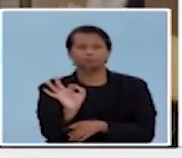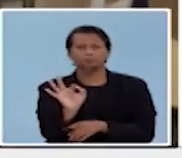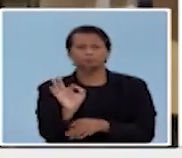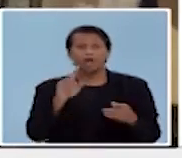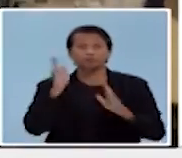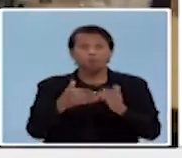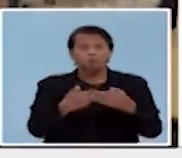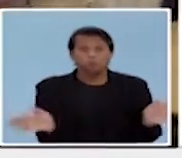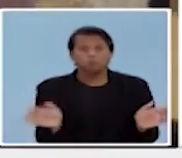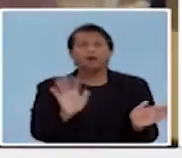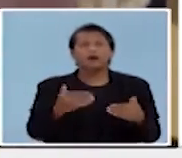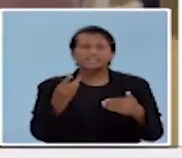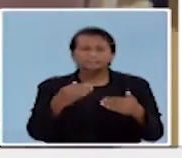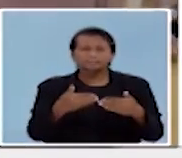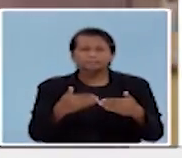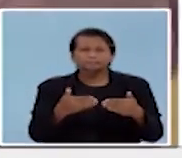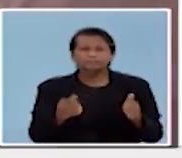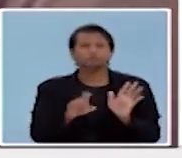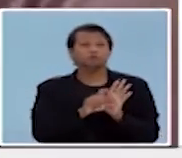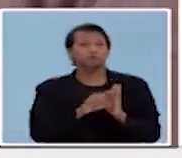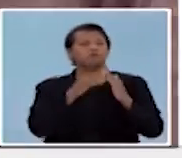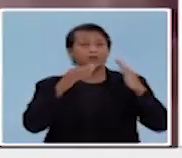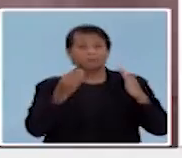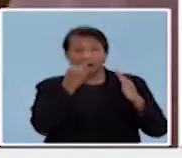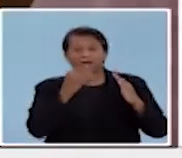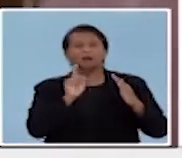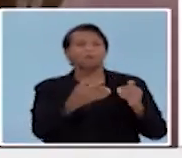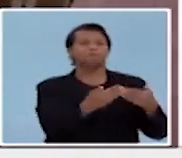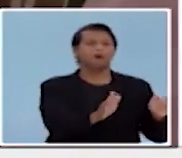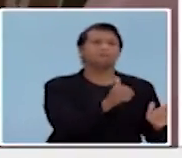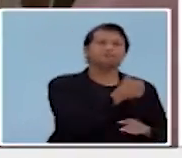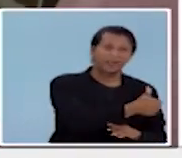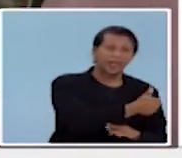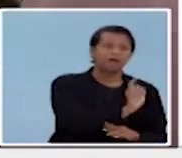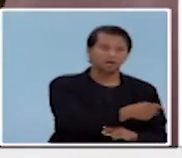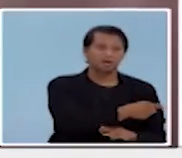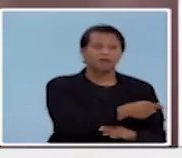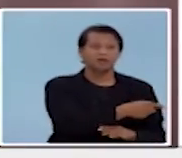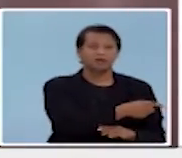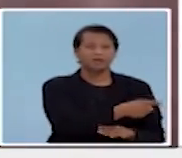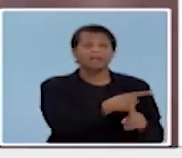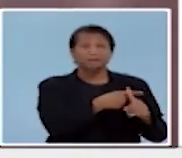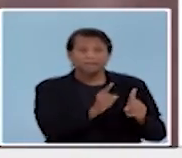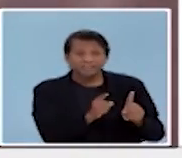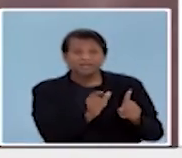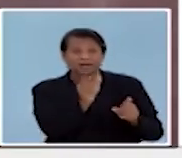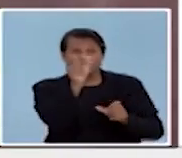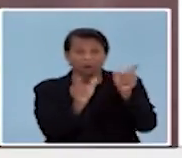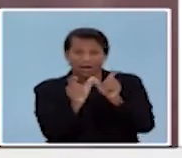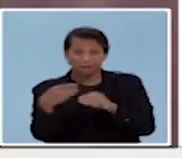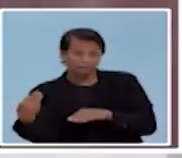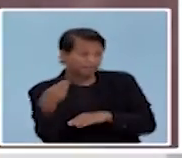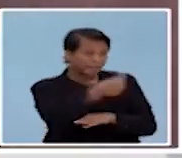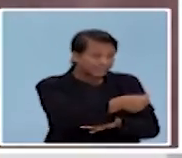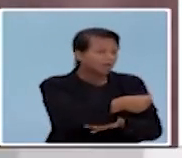seperti restoran itu mulai dibuka kemudian restoran itu dibuka cuman hanya untuk TKW saja dan kemudian makannya itu